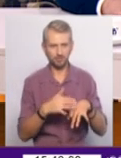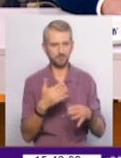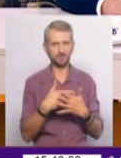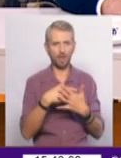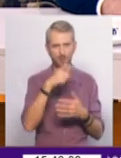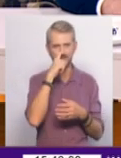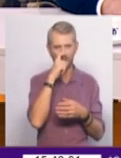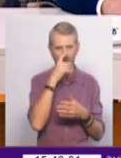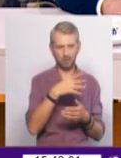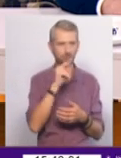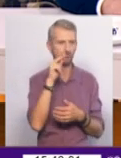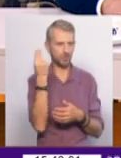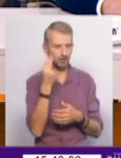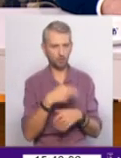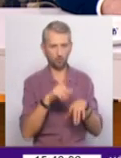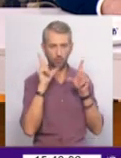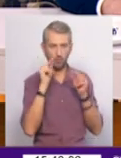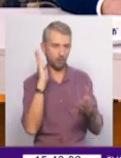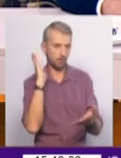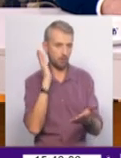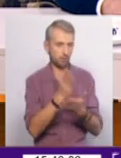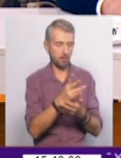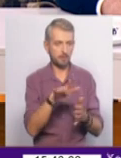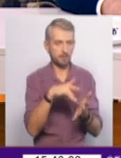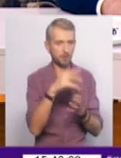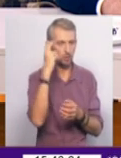з Чернігова на місто Київ через